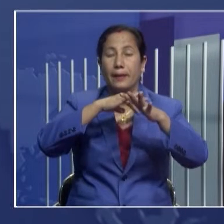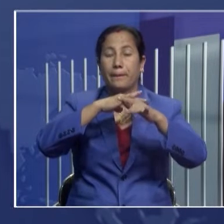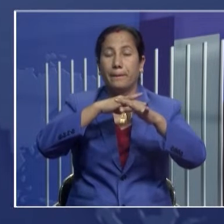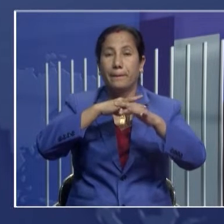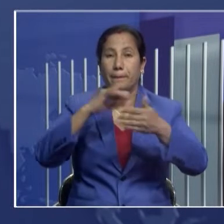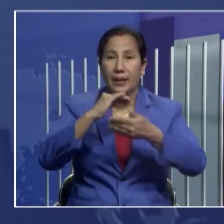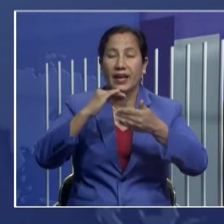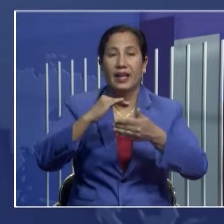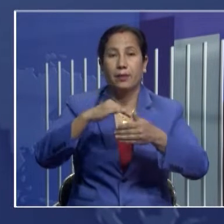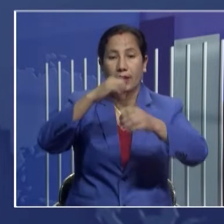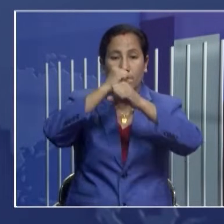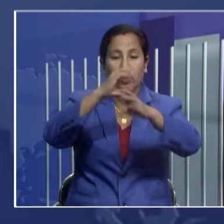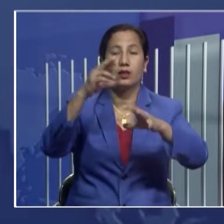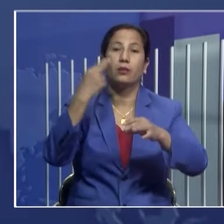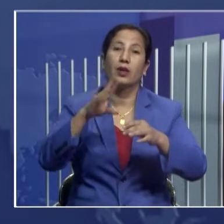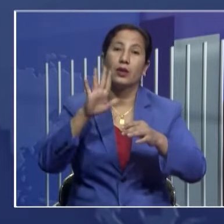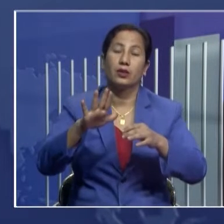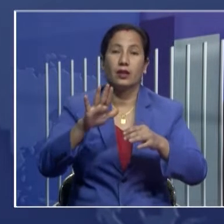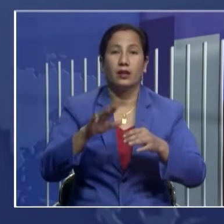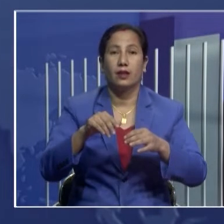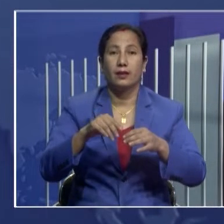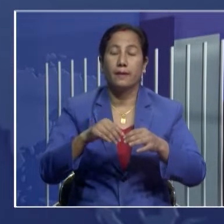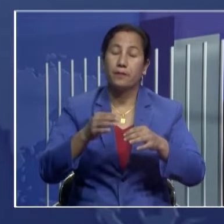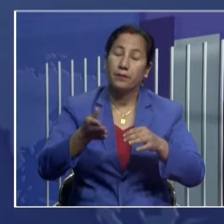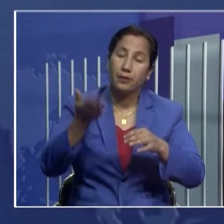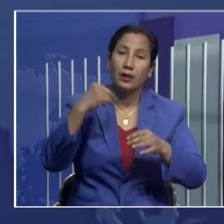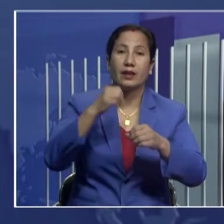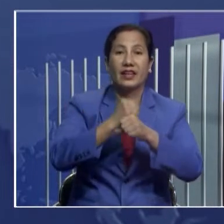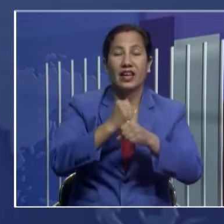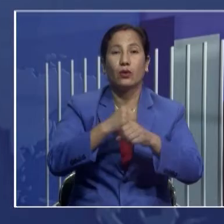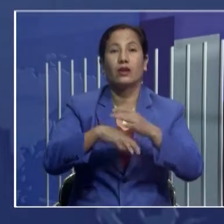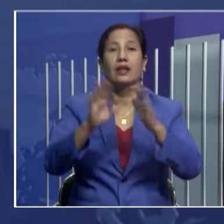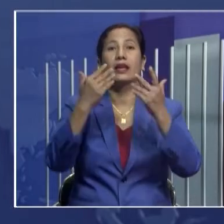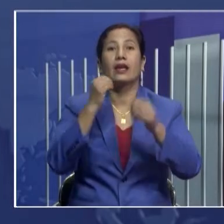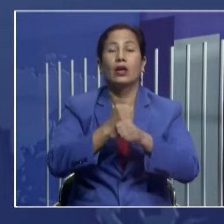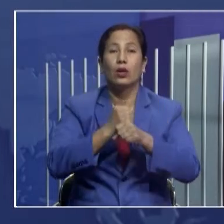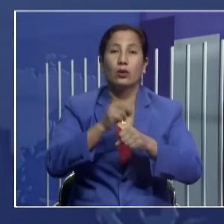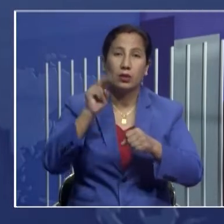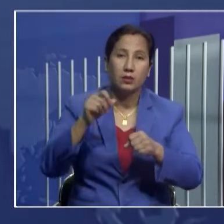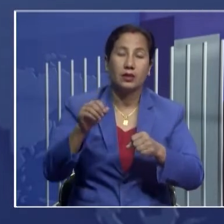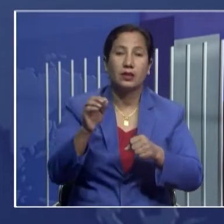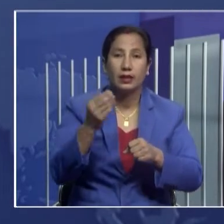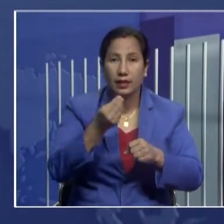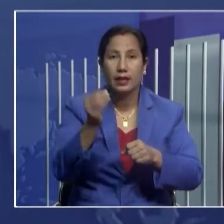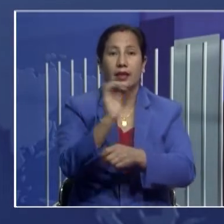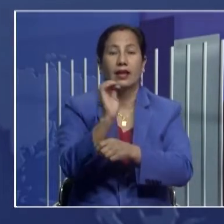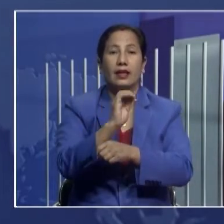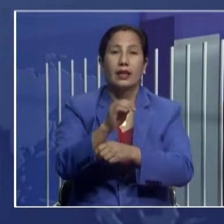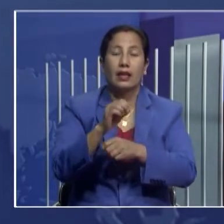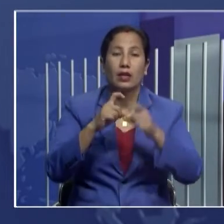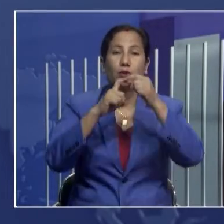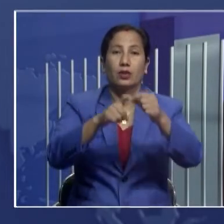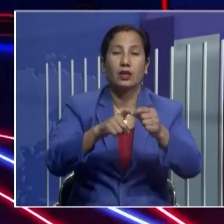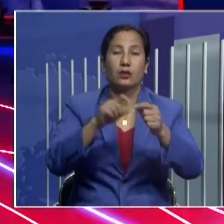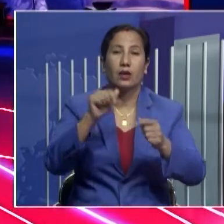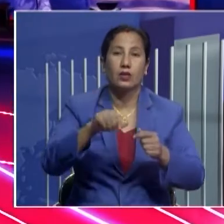भइसकेका छन्। आज हामीले बाल विवाह मुक्त घोषणालाई दीर्घकालीन रूपमा कार्यान्वयन गर्न के गर्नुपर्ला भनेर केही नागरिकलाई सोधेका छौँ। हेरौँ आजको